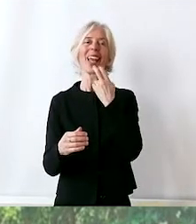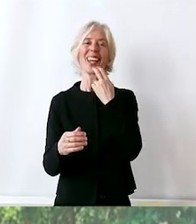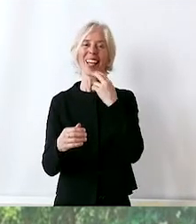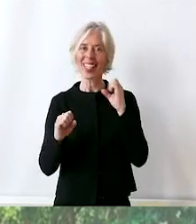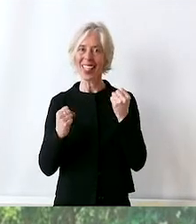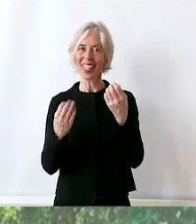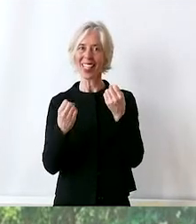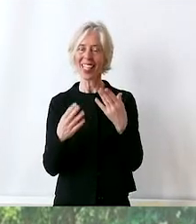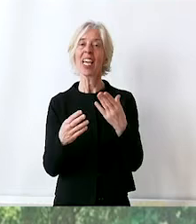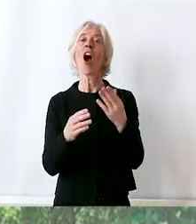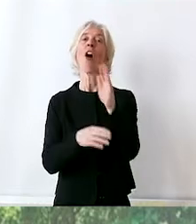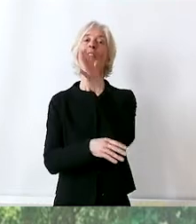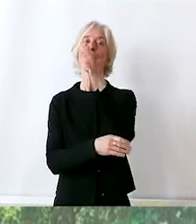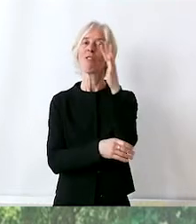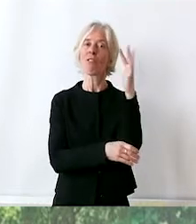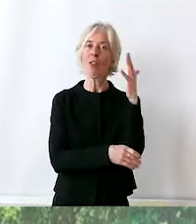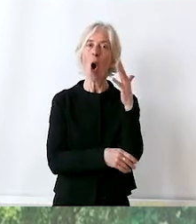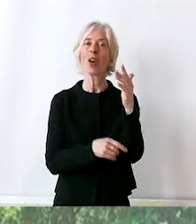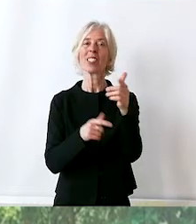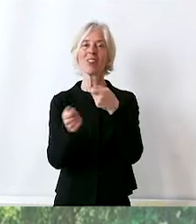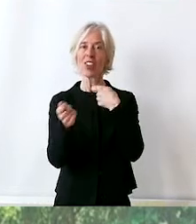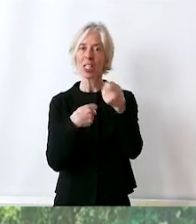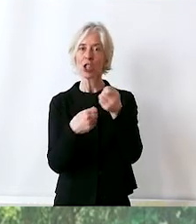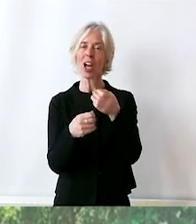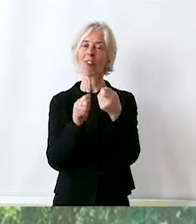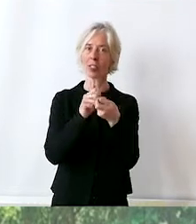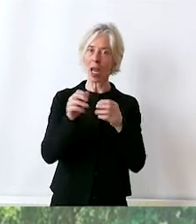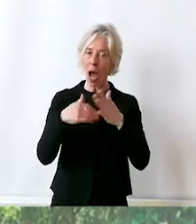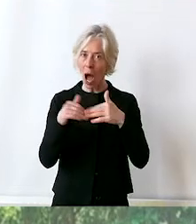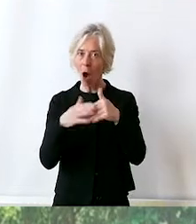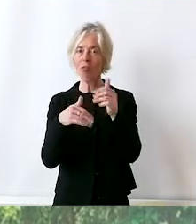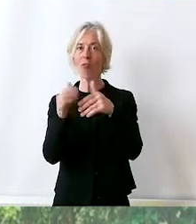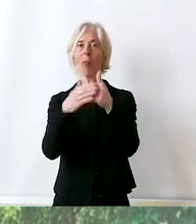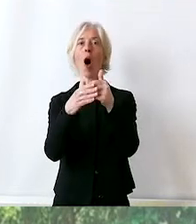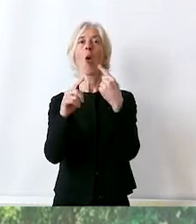maßgebliche Investitionen zur Unterstützung der Energiewende in Europa.